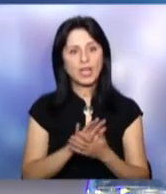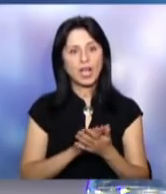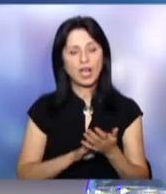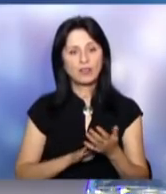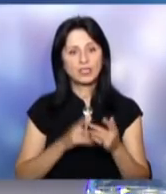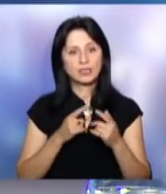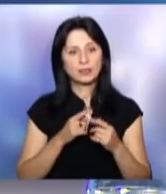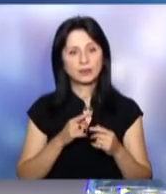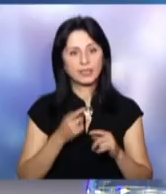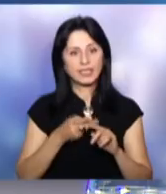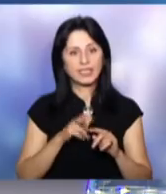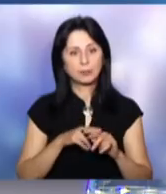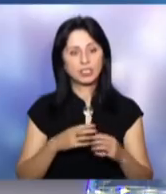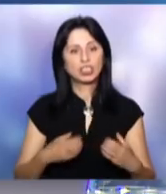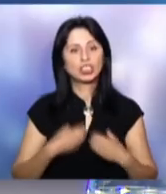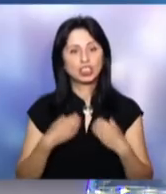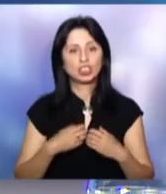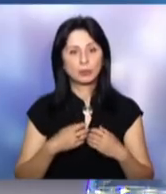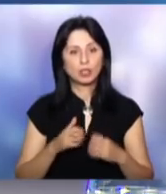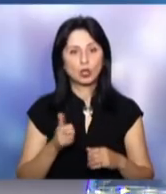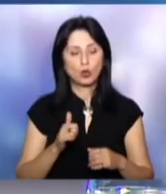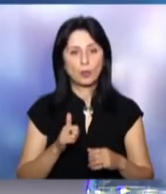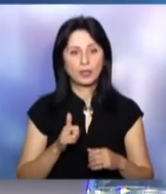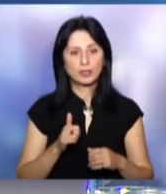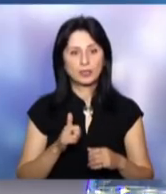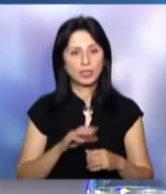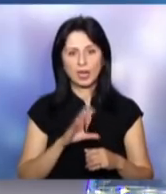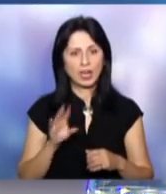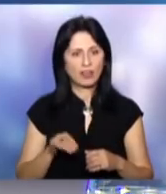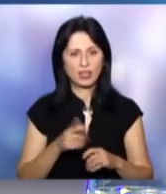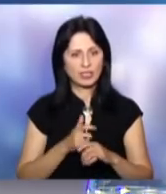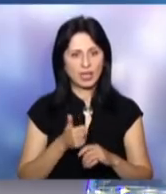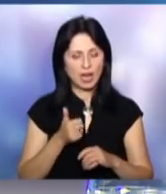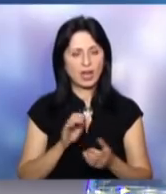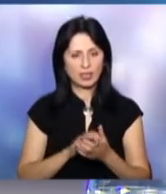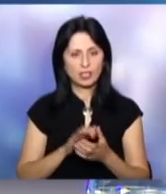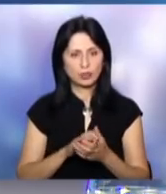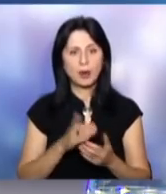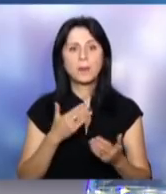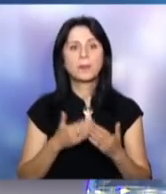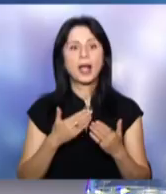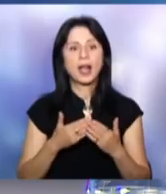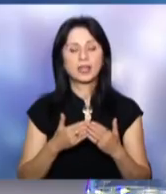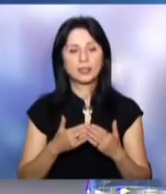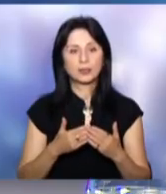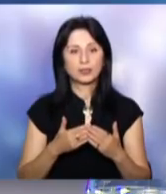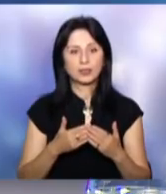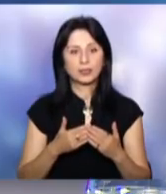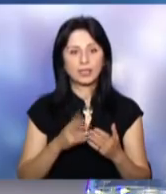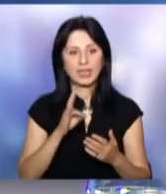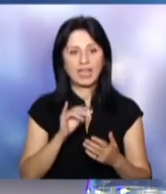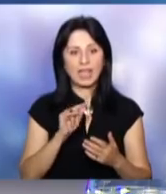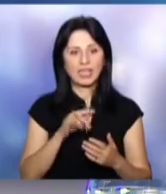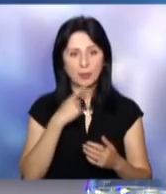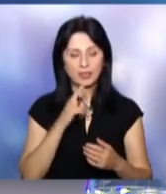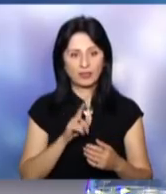გავაგრძელოთ სხვათა შორის იმ შიშებით, რომელიც ყველასათვის ძალიან კარგად ნაცნობია, მაგალითად ნათიამ